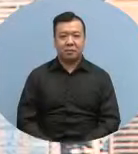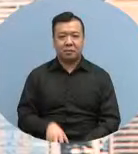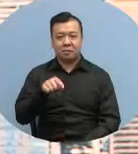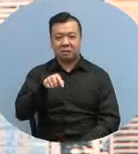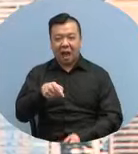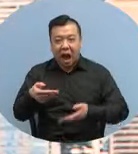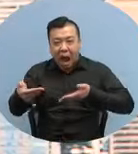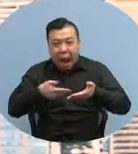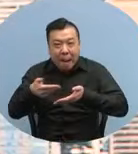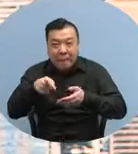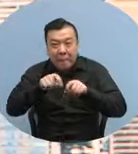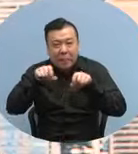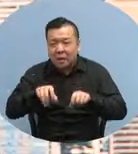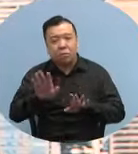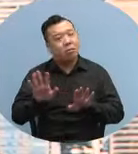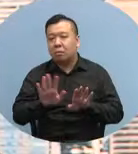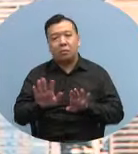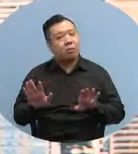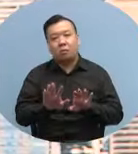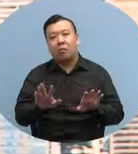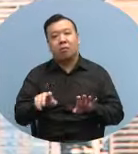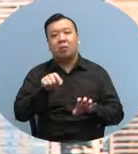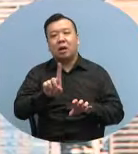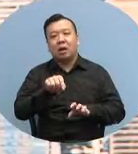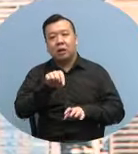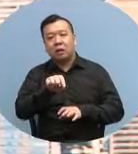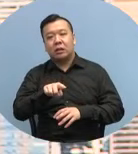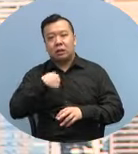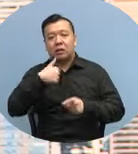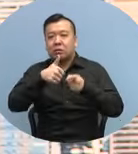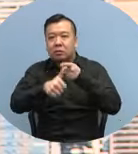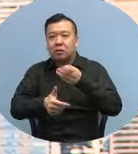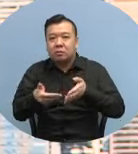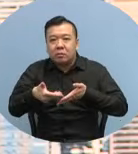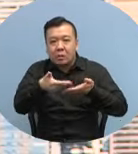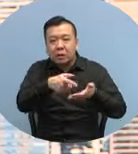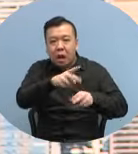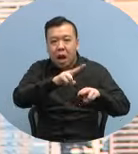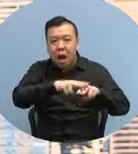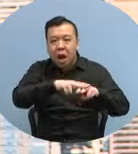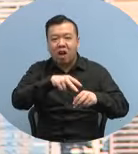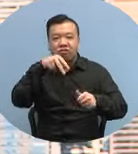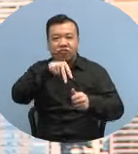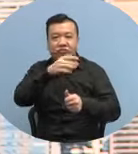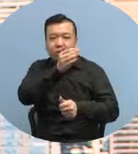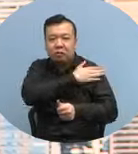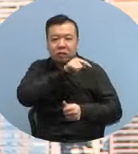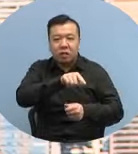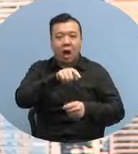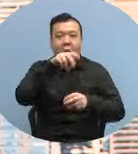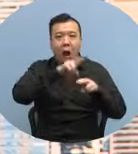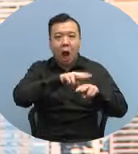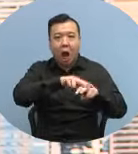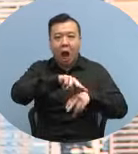这个不是一个交涉的问题，这个是一个我们要先让内地管辖区以内地的法